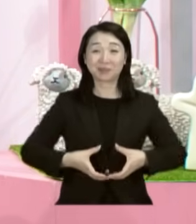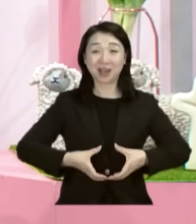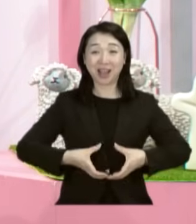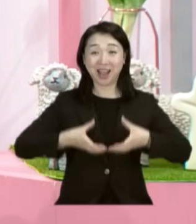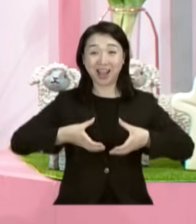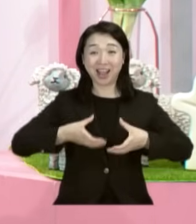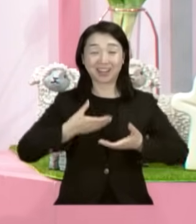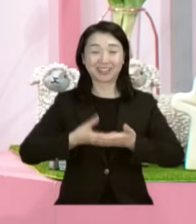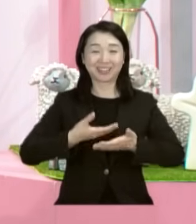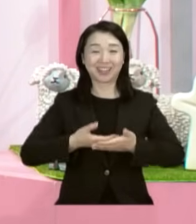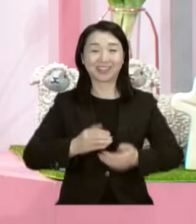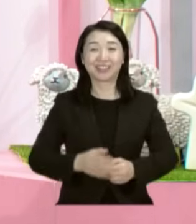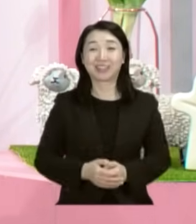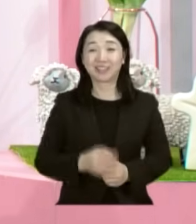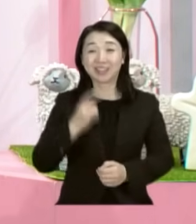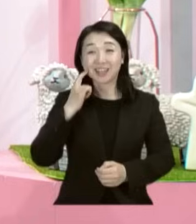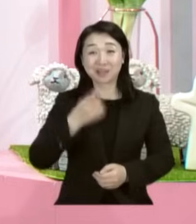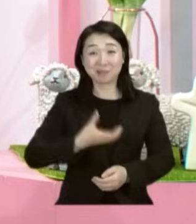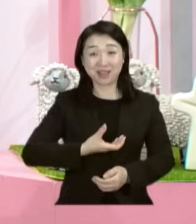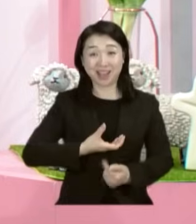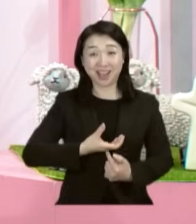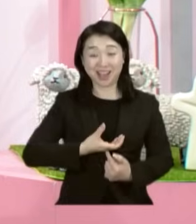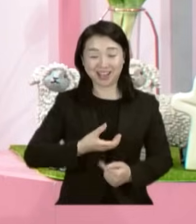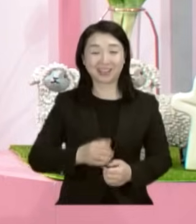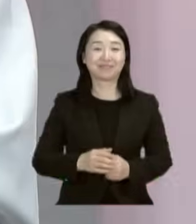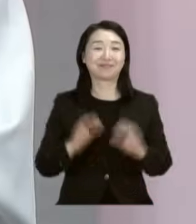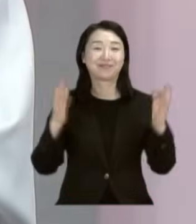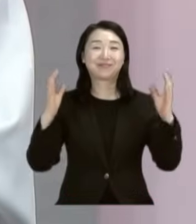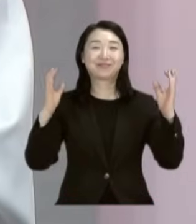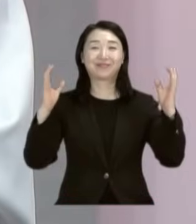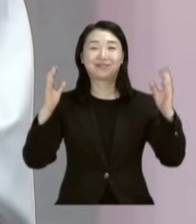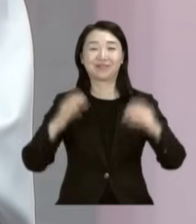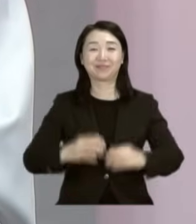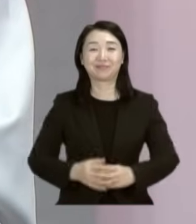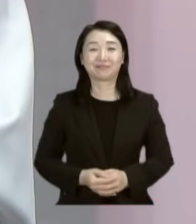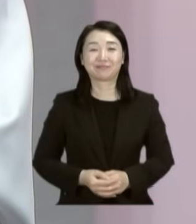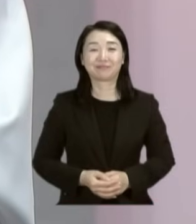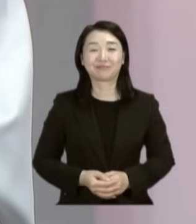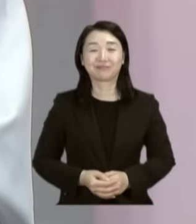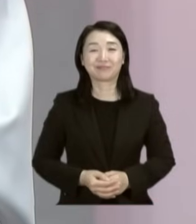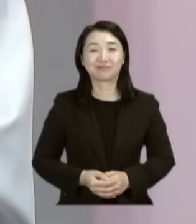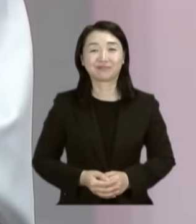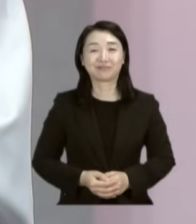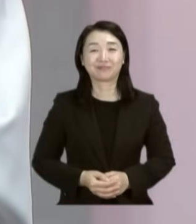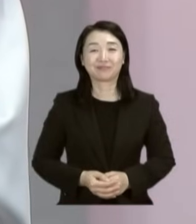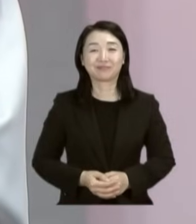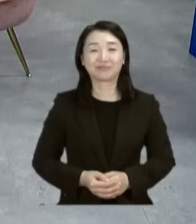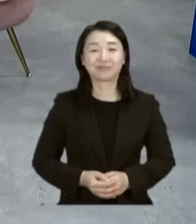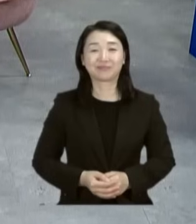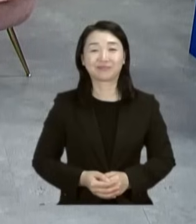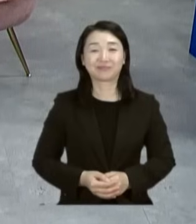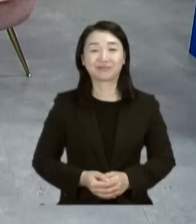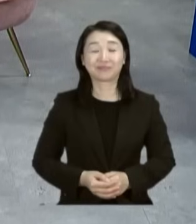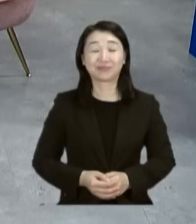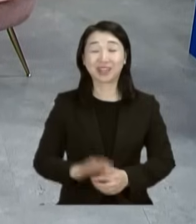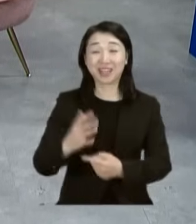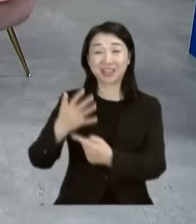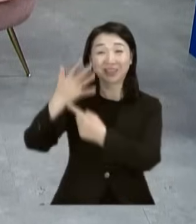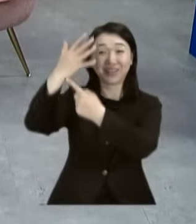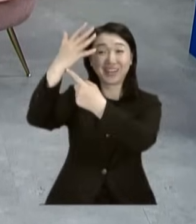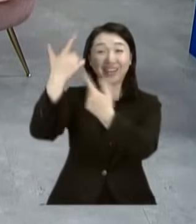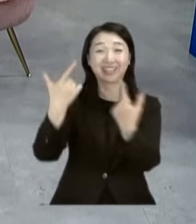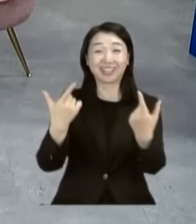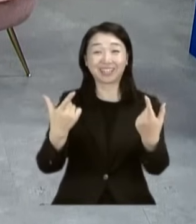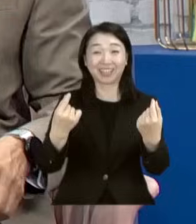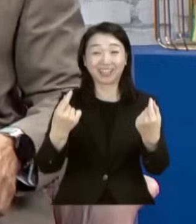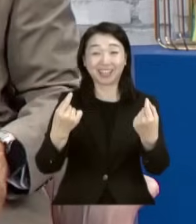여기 잠깐만 들어 주실래요 금메달 이게 금매달 이군요 박 수 박 아니 저희가